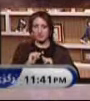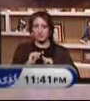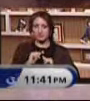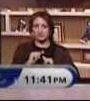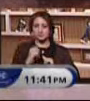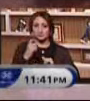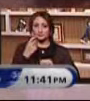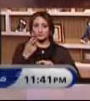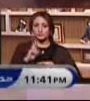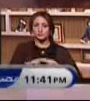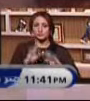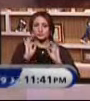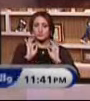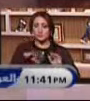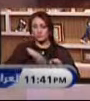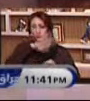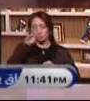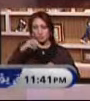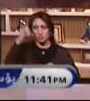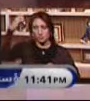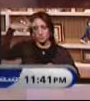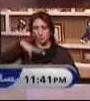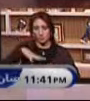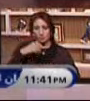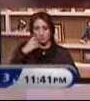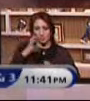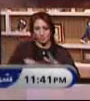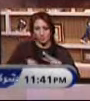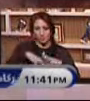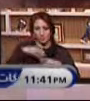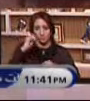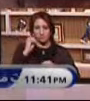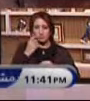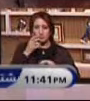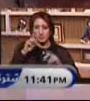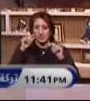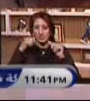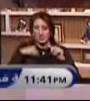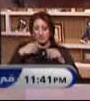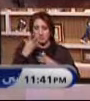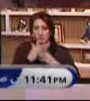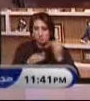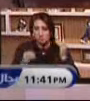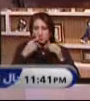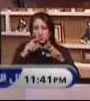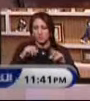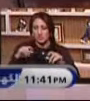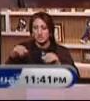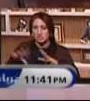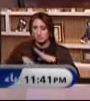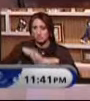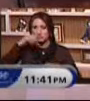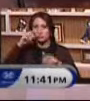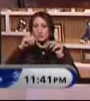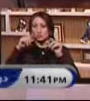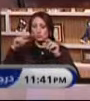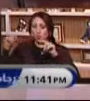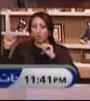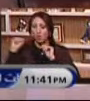احنا طبيعه خلقتنا احنا مختلفين عن بعض، احنا كلنا من طين. كلنا من طين، بس الطين فيه كم